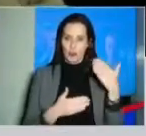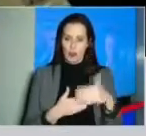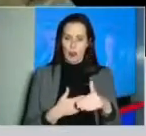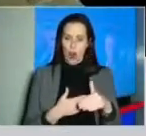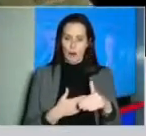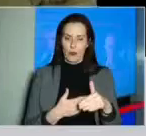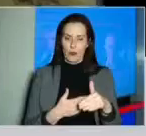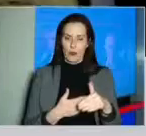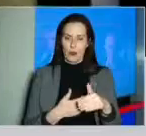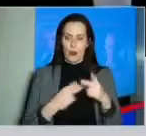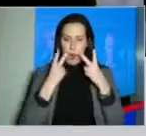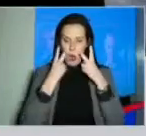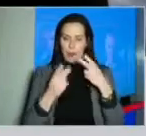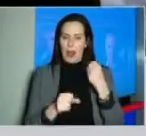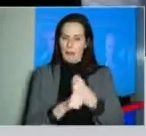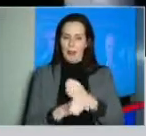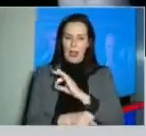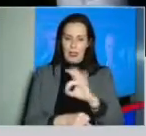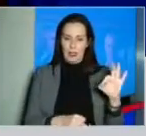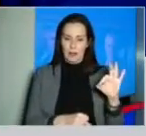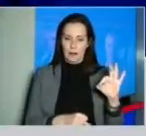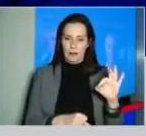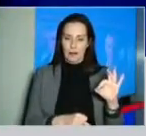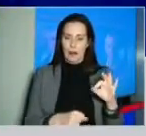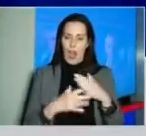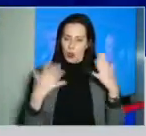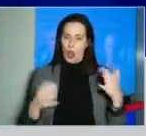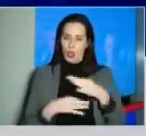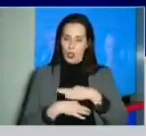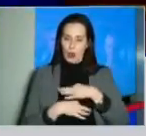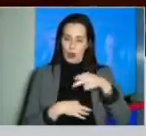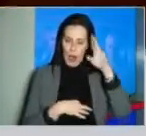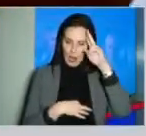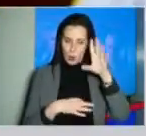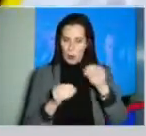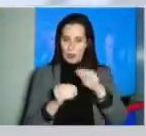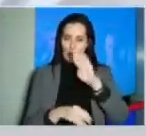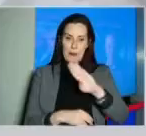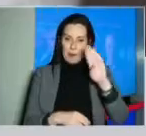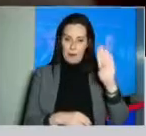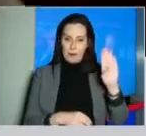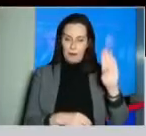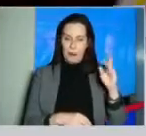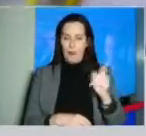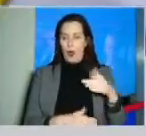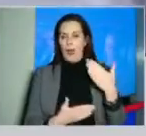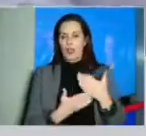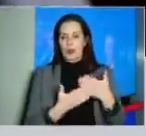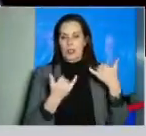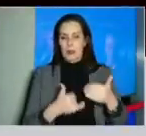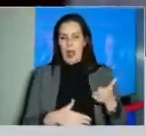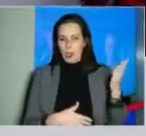יום מסתכלים על העשייה הנהדרת והרחבה שלנו של הליכוד בראשות בנימין נתניהו, לעומת מה שמציעים לנו